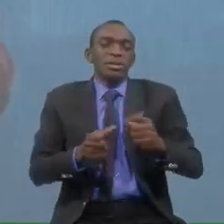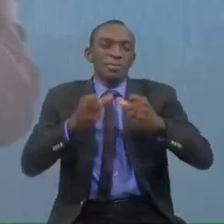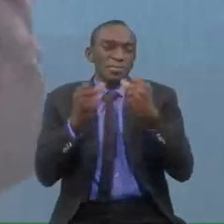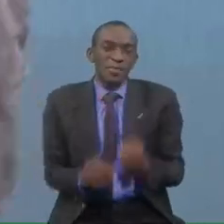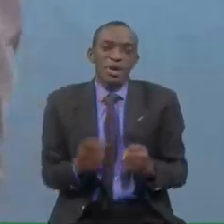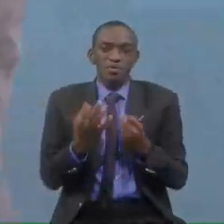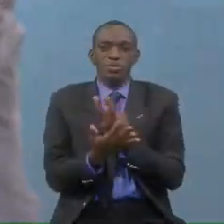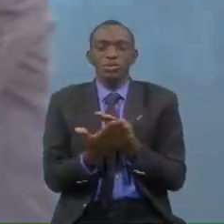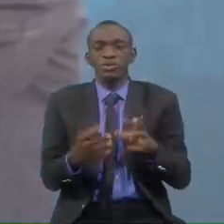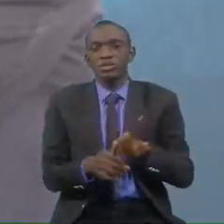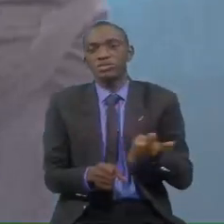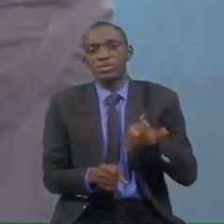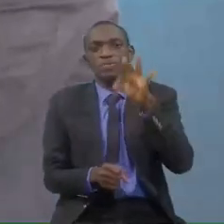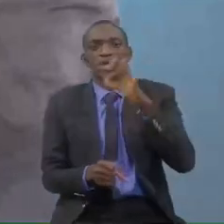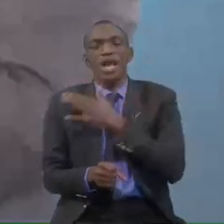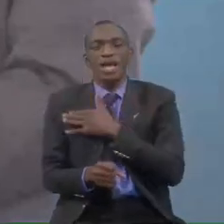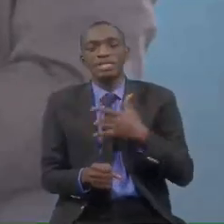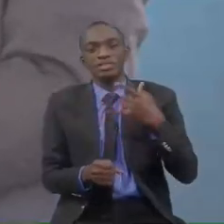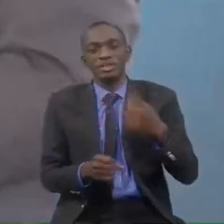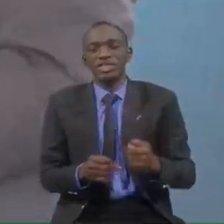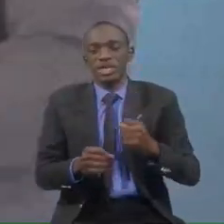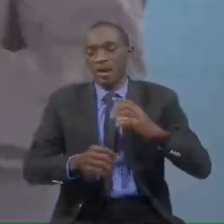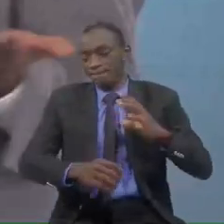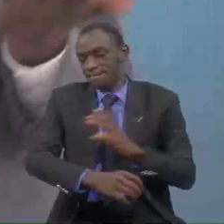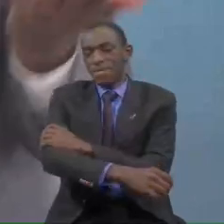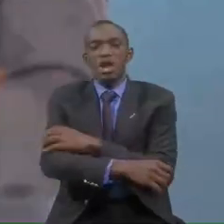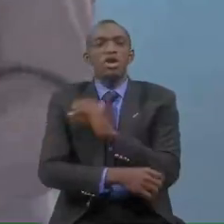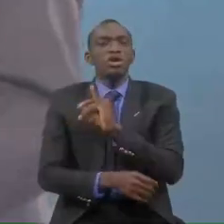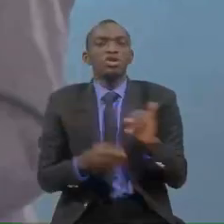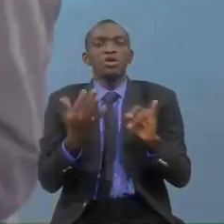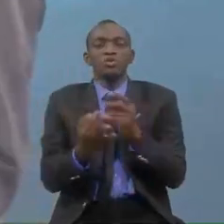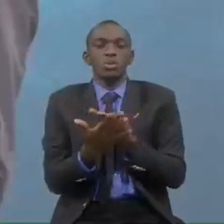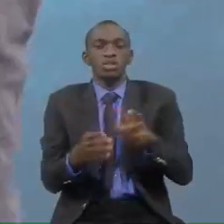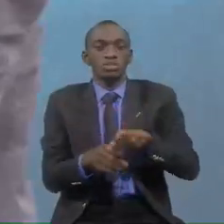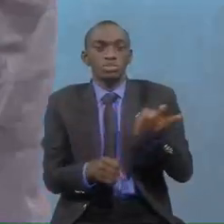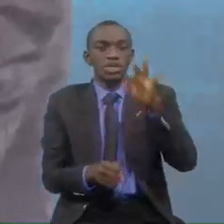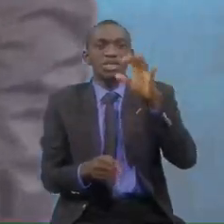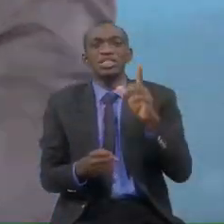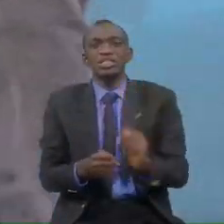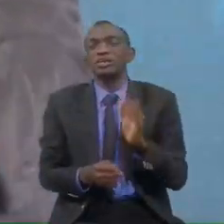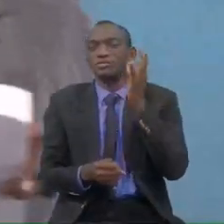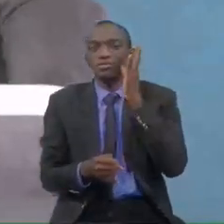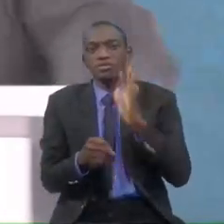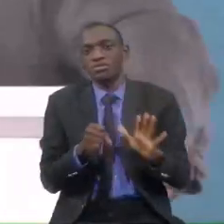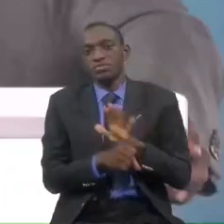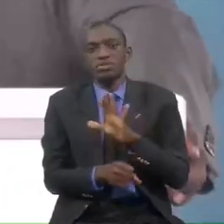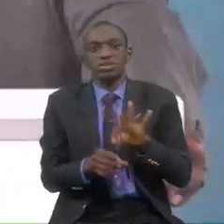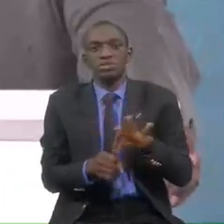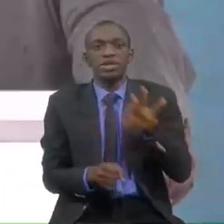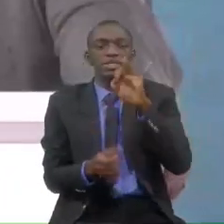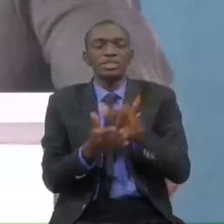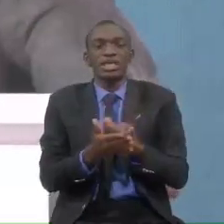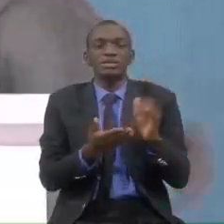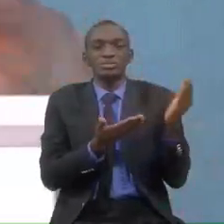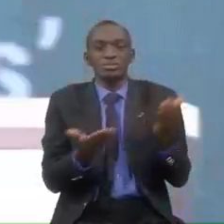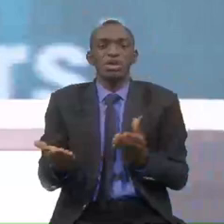dynamite du Saint-Esprit et puis par la fortification du Saint-Esprit, l'Esprit fortificateur qui